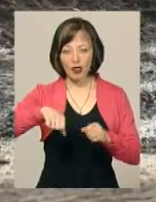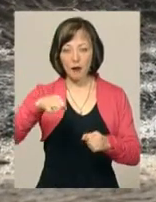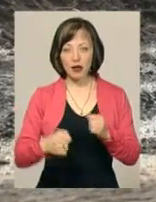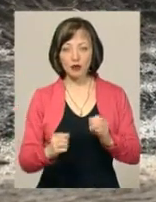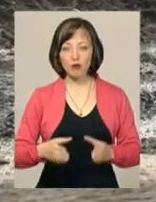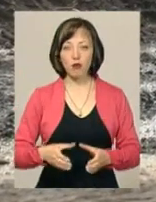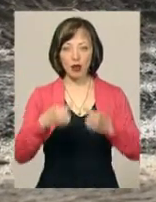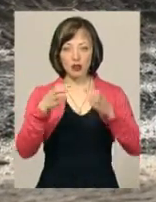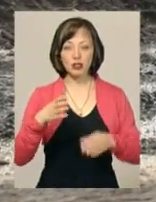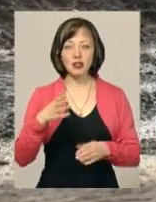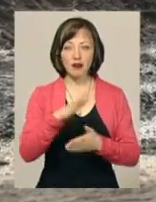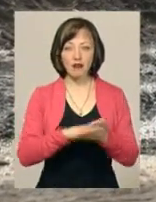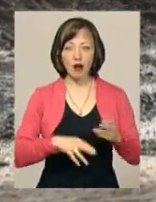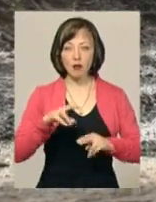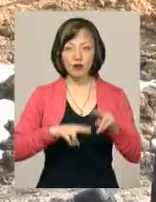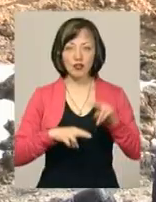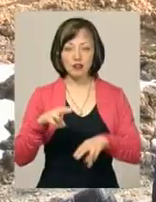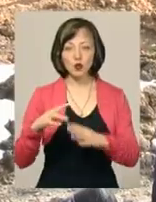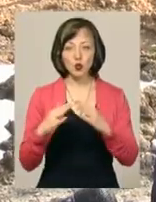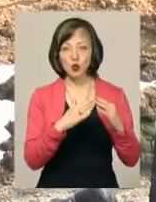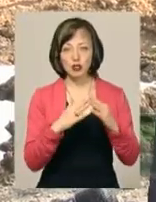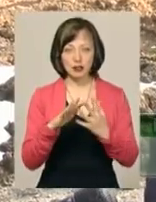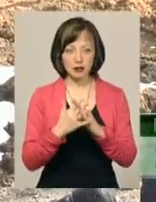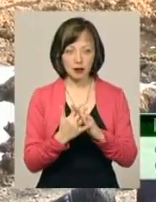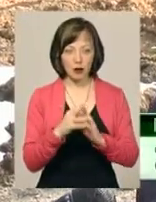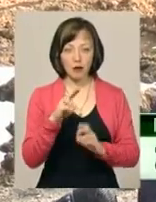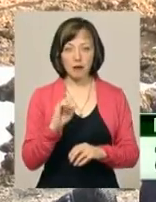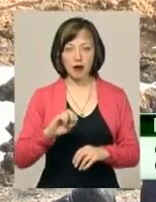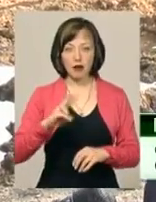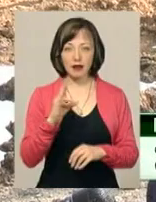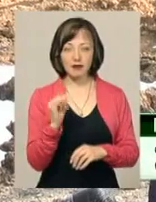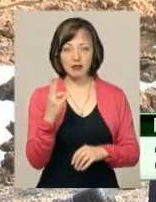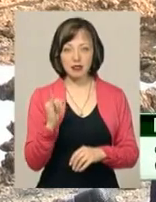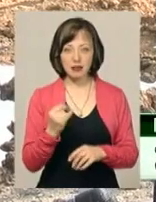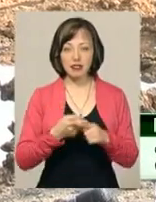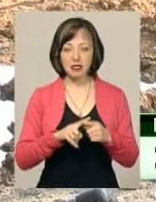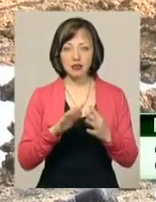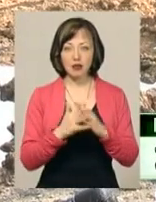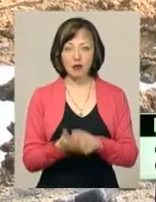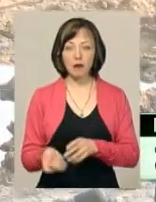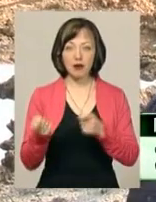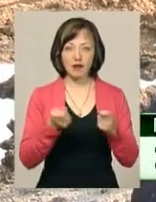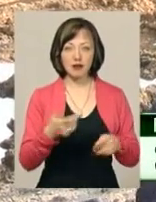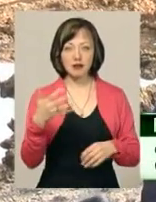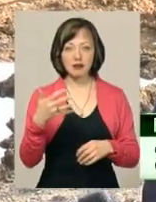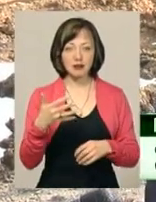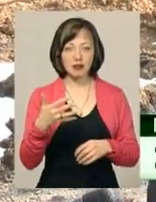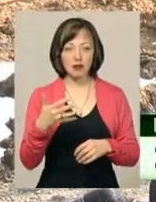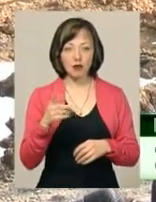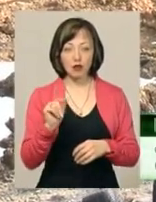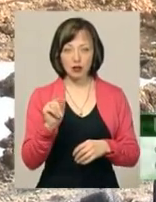Триває будівництво і в сусідніх Паньківцях, каже староста. Село Паньківці вже привезли 50-кубову в понеділок. Мають